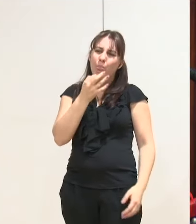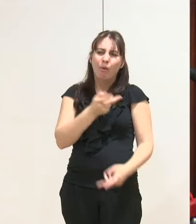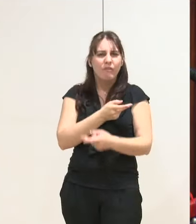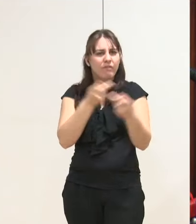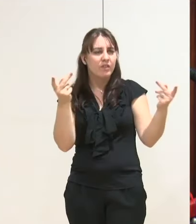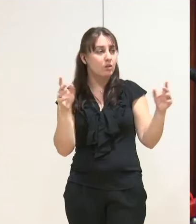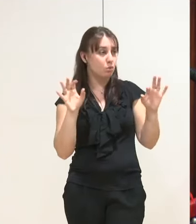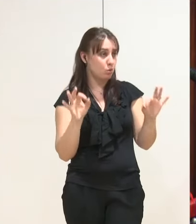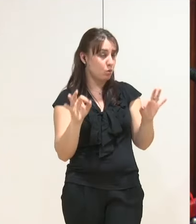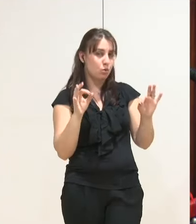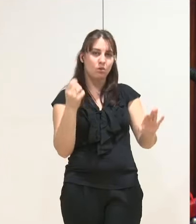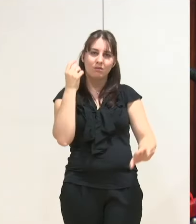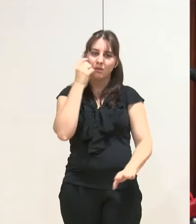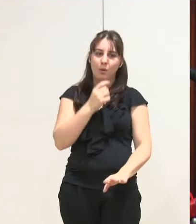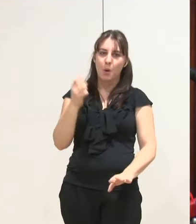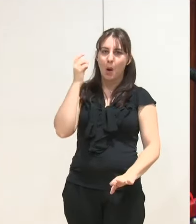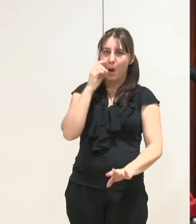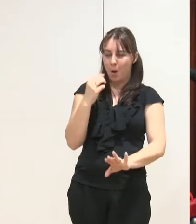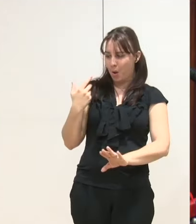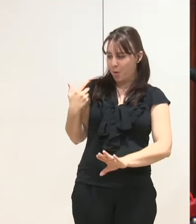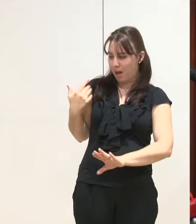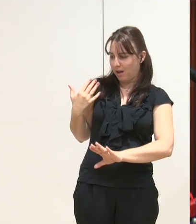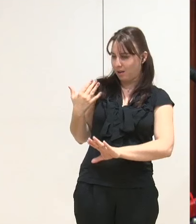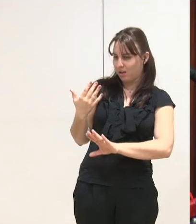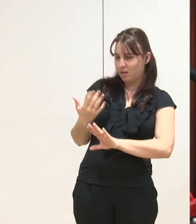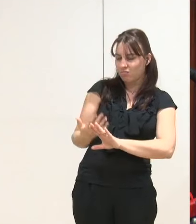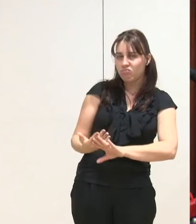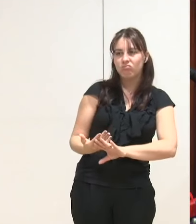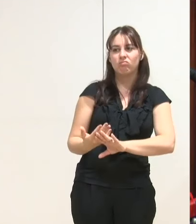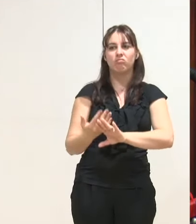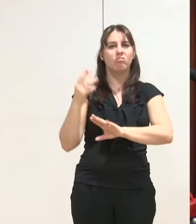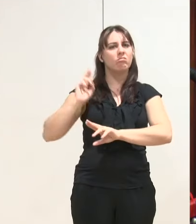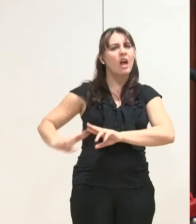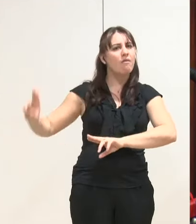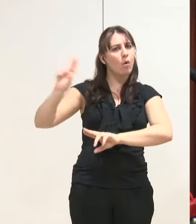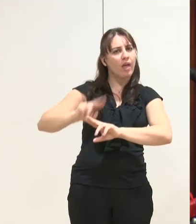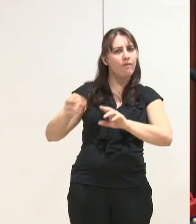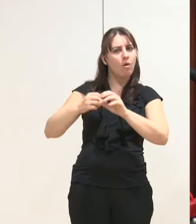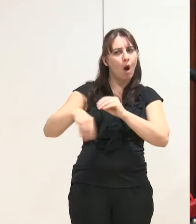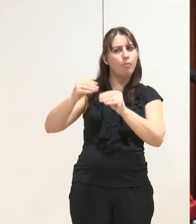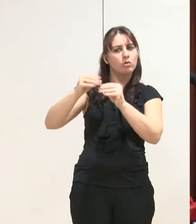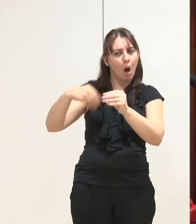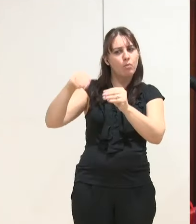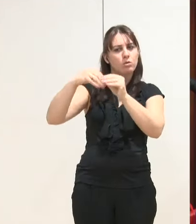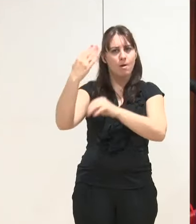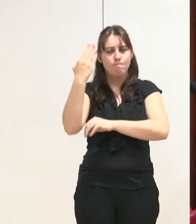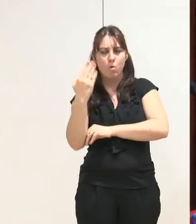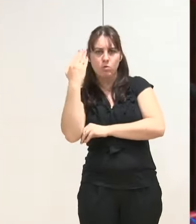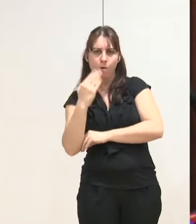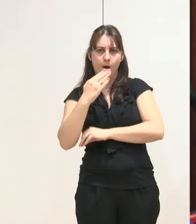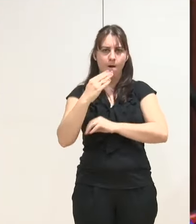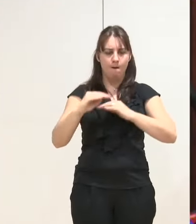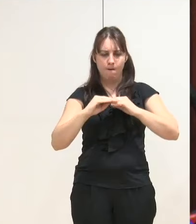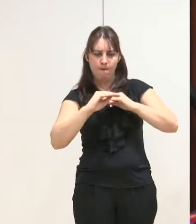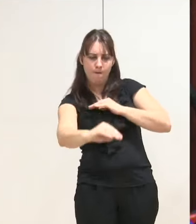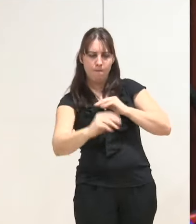vous avez constaté euh euh qu'il y a des qu'il y avait des travaux à faire en plus et euh et que vous